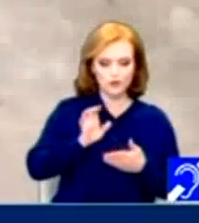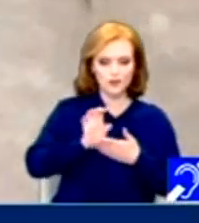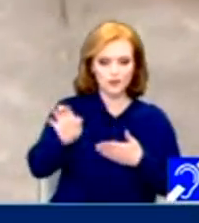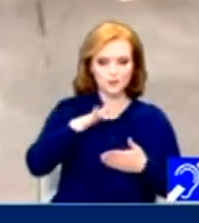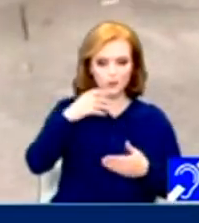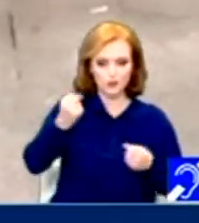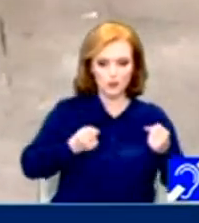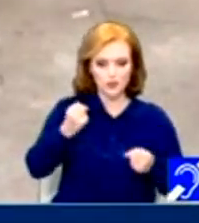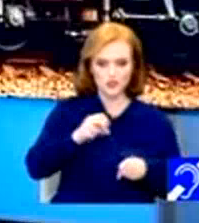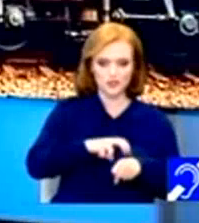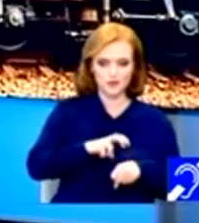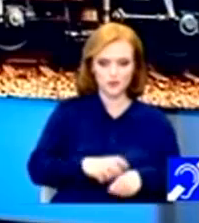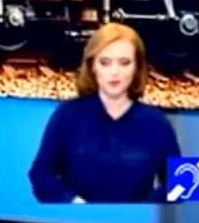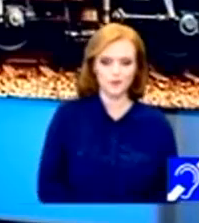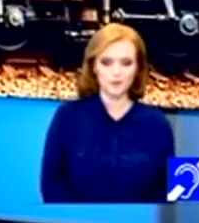pe aeroport.